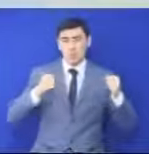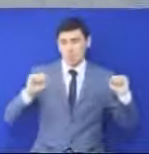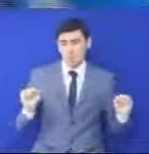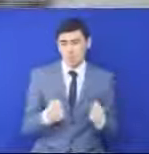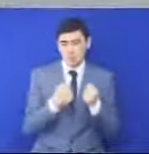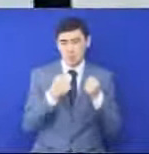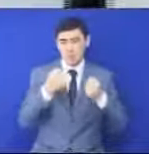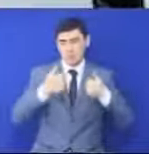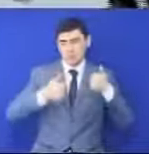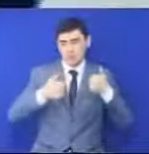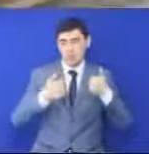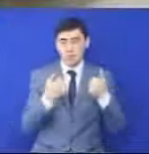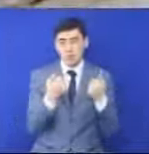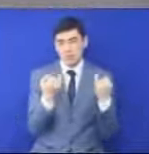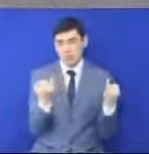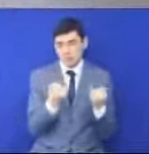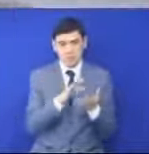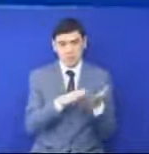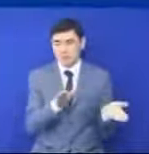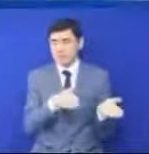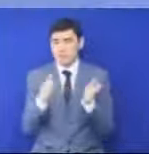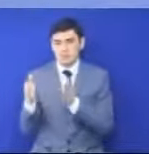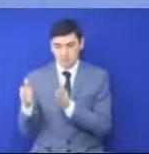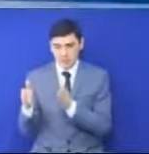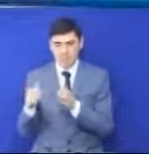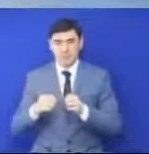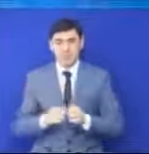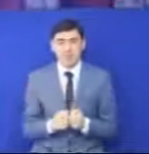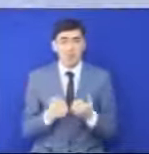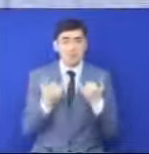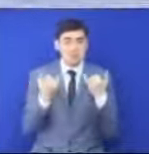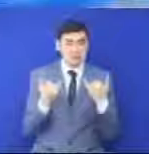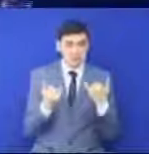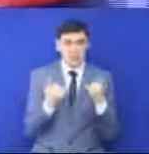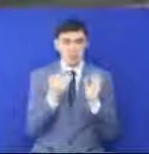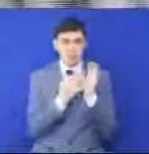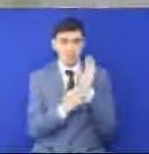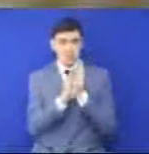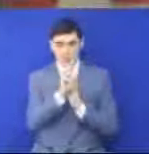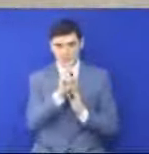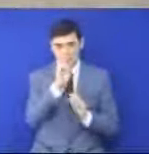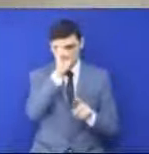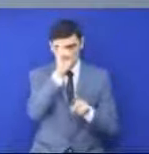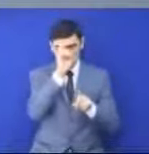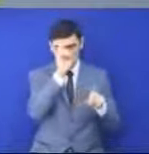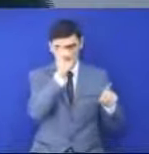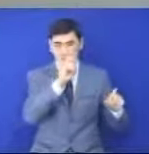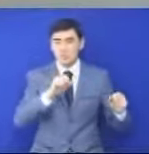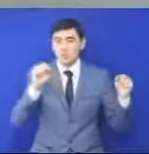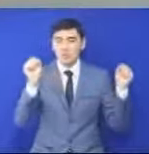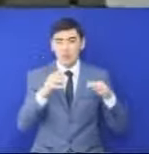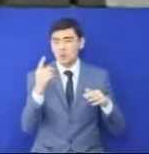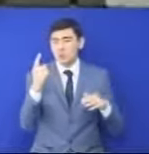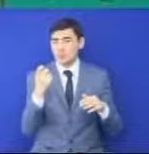бронзовая медаль. Всего в зимних олимпийских играх Южной Кореи принимают участие спортсмены из 92 стран мира. Они борются за